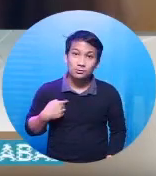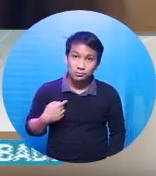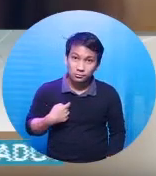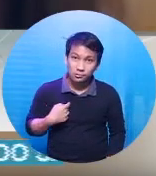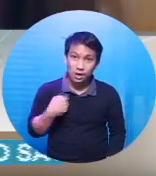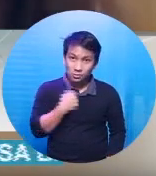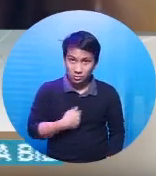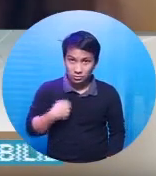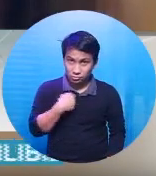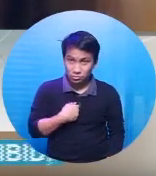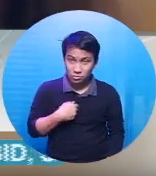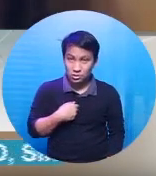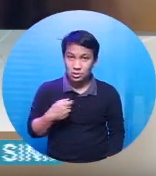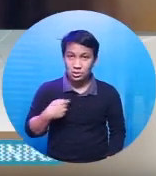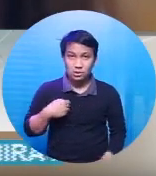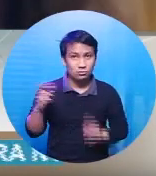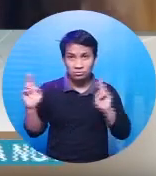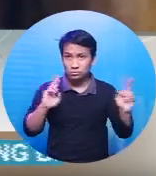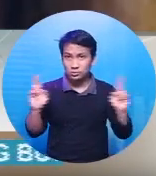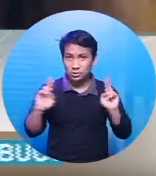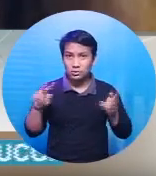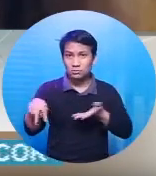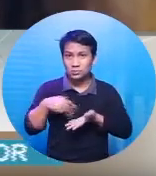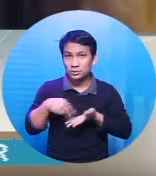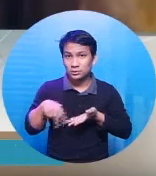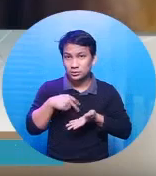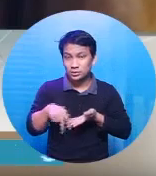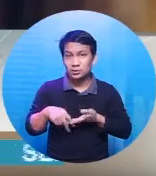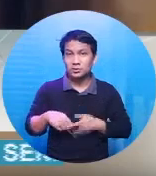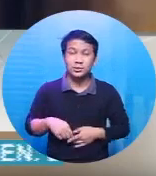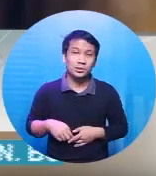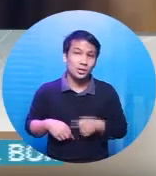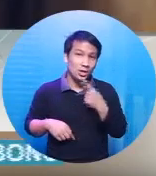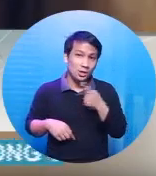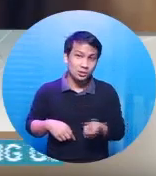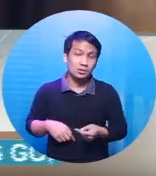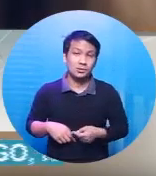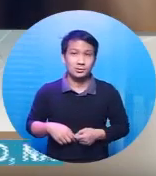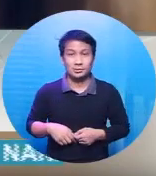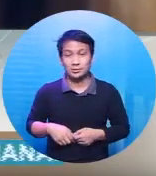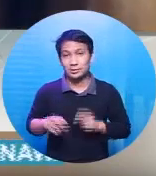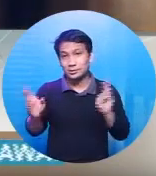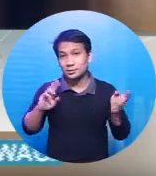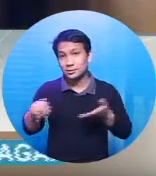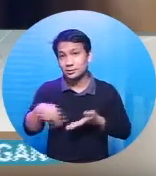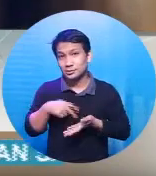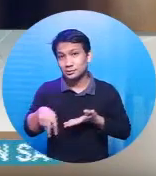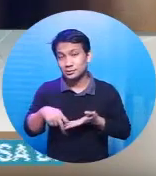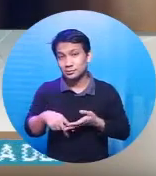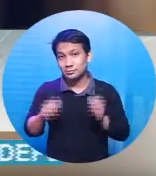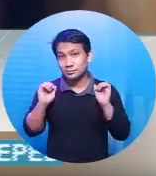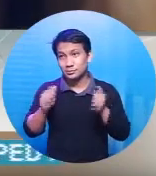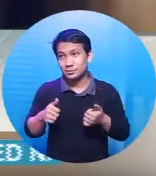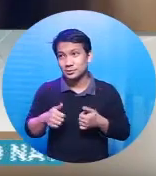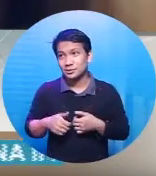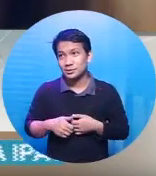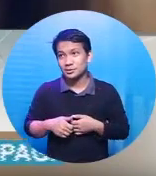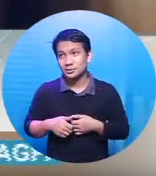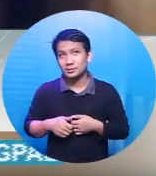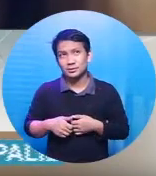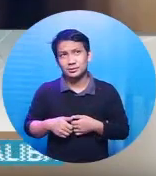ay magpa-public apology at ready na po ako. At the same time, ako po ay sasayaw. Oh, maestro, ready yung favorite ko kanta.